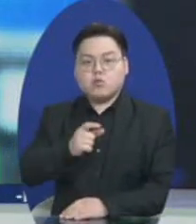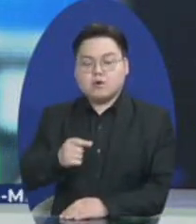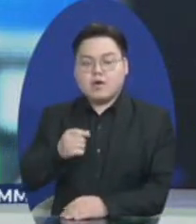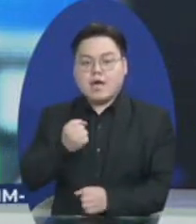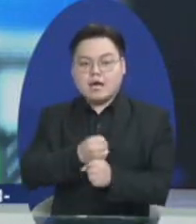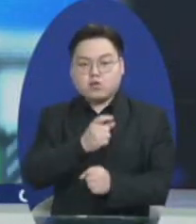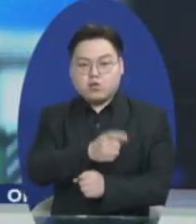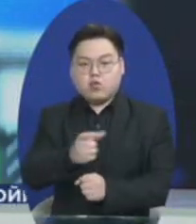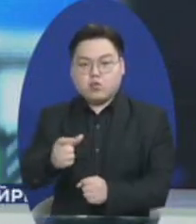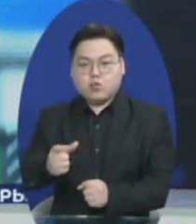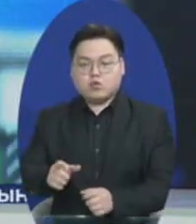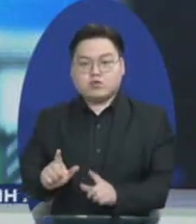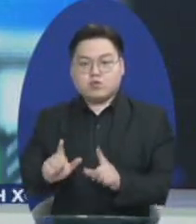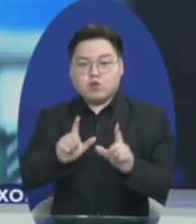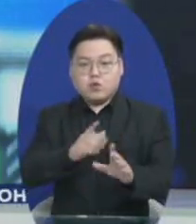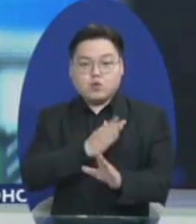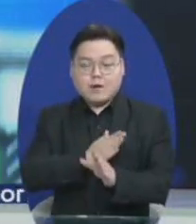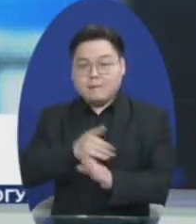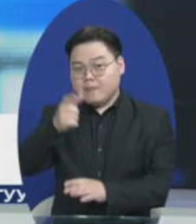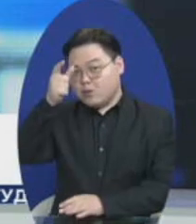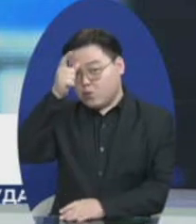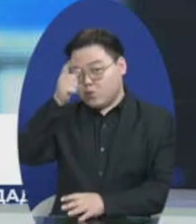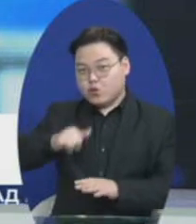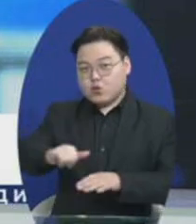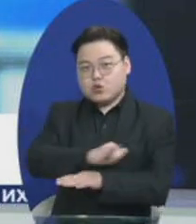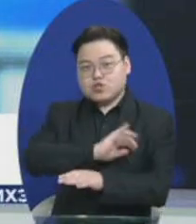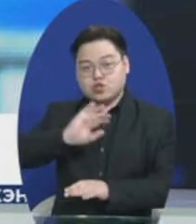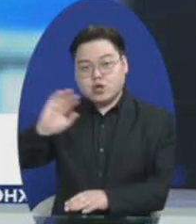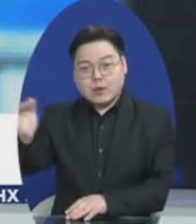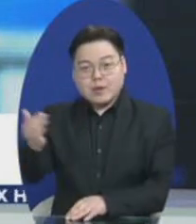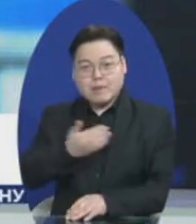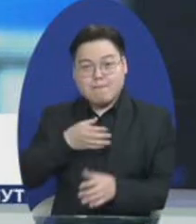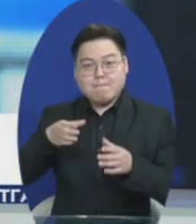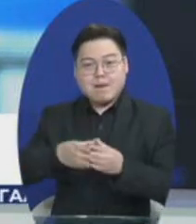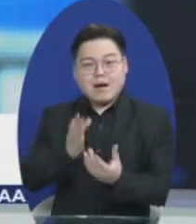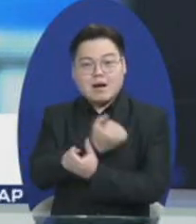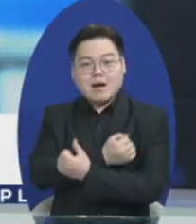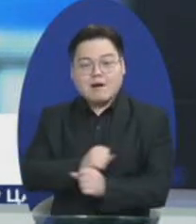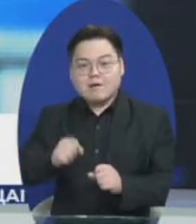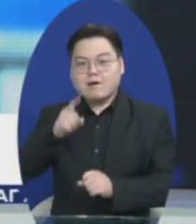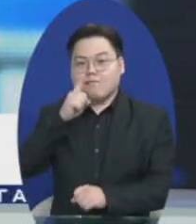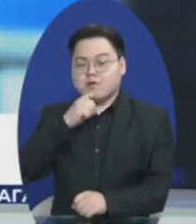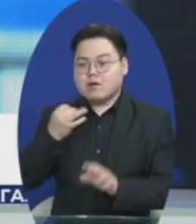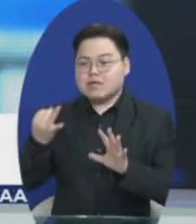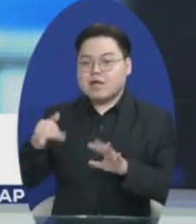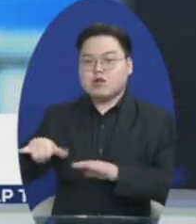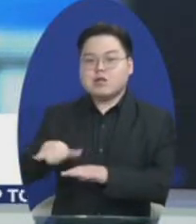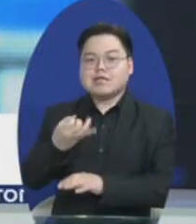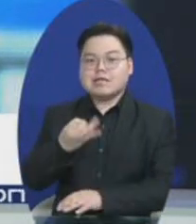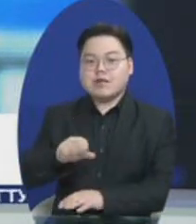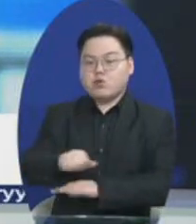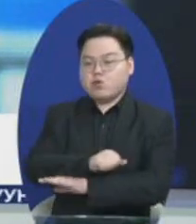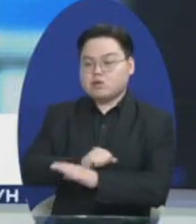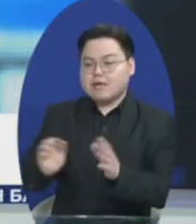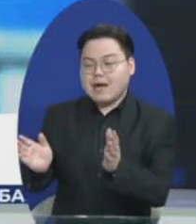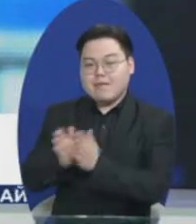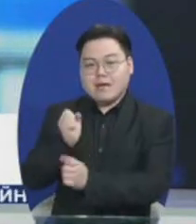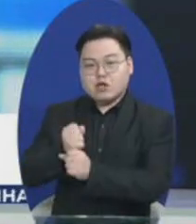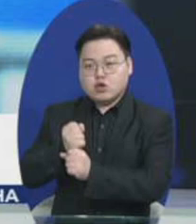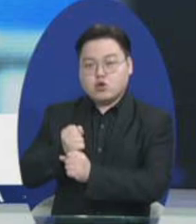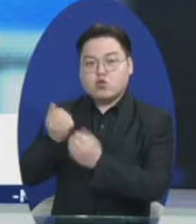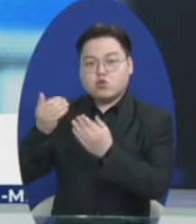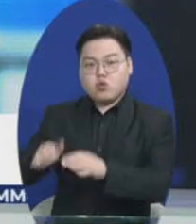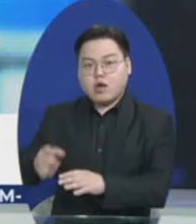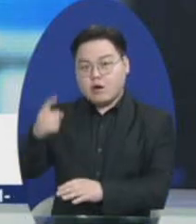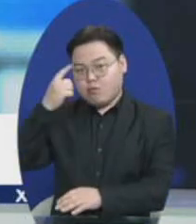дүргэмжлэл олголоо. Бүгд найрамдах Турк улсад нэрийн хайх аврах ажиллагаа дэлхийн 70 гаруй улс орны аврагчдтай хамтран улсаа төлөөлөн анхудаа оролцож